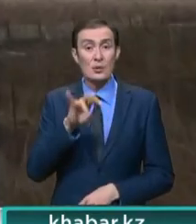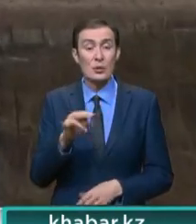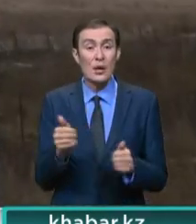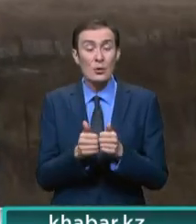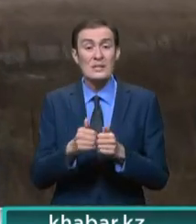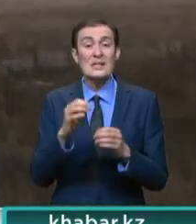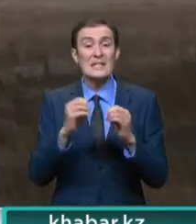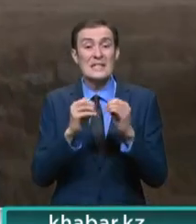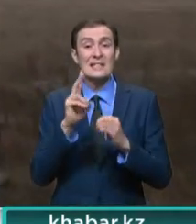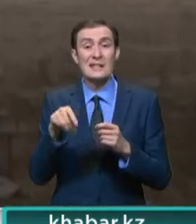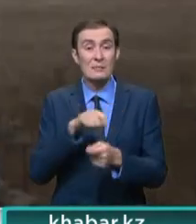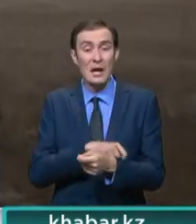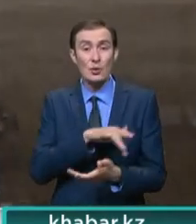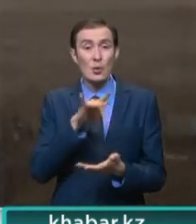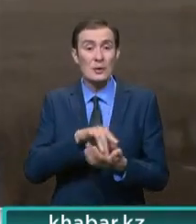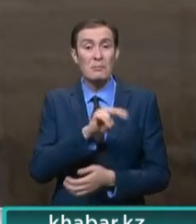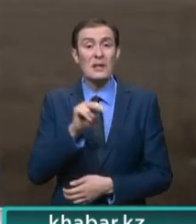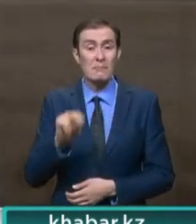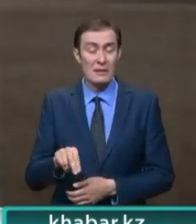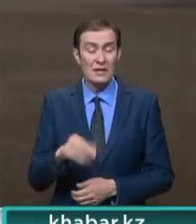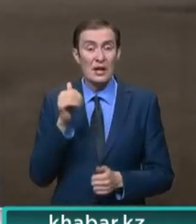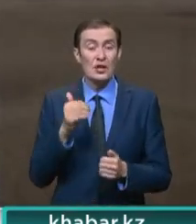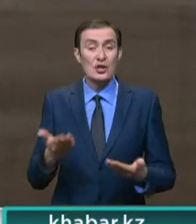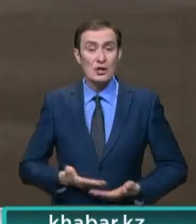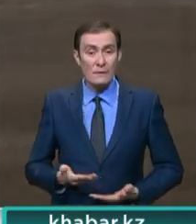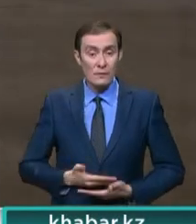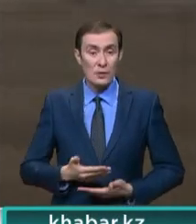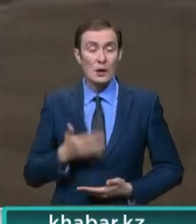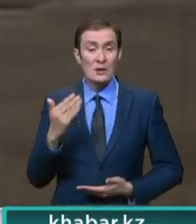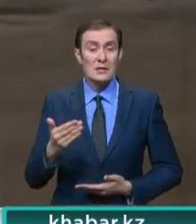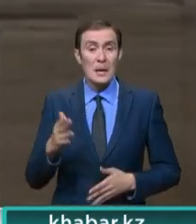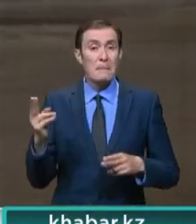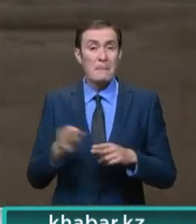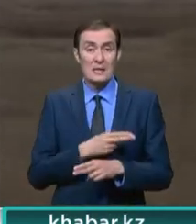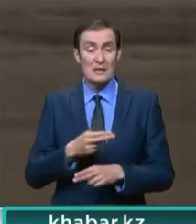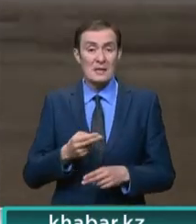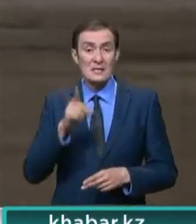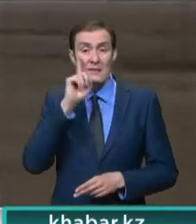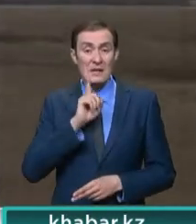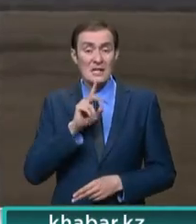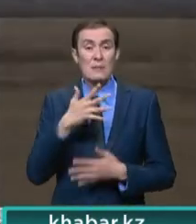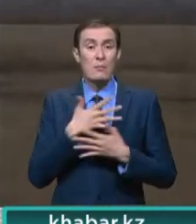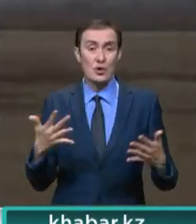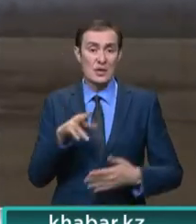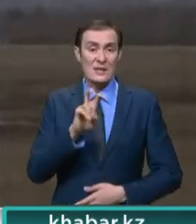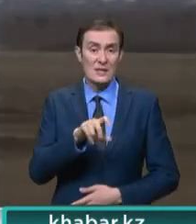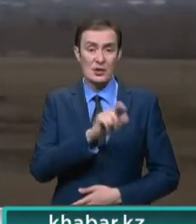в 10 километрах от Петропавловска. И живут здесь без благ цивилизации больше 200 человек.